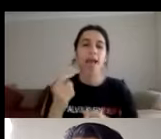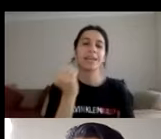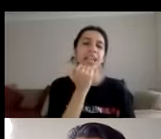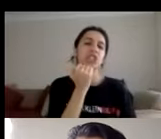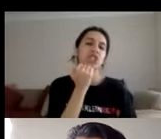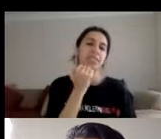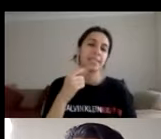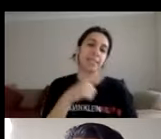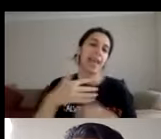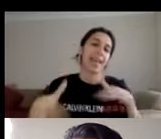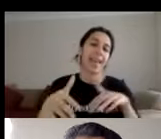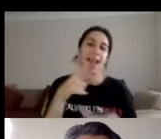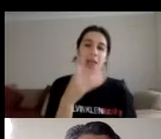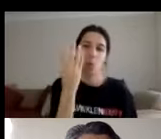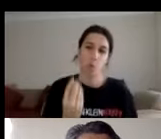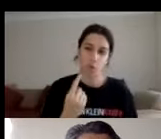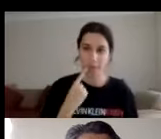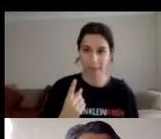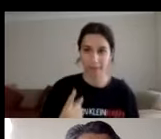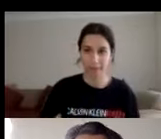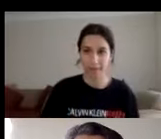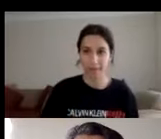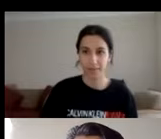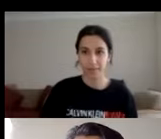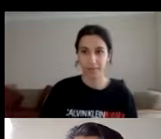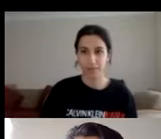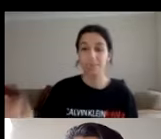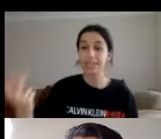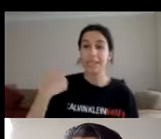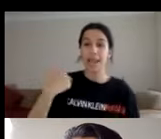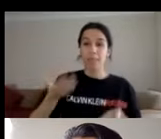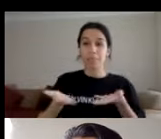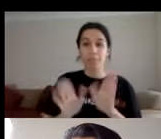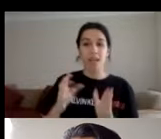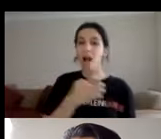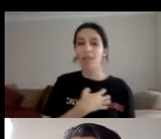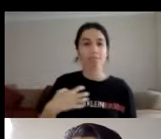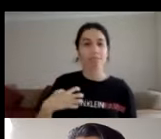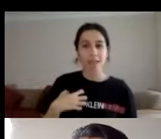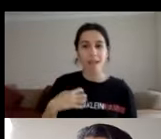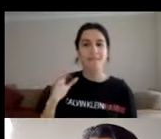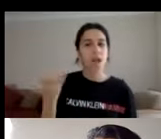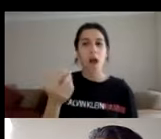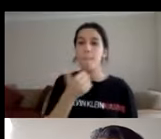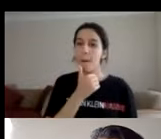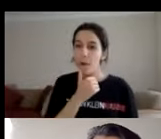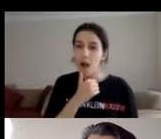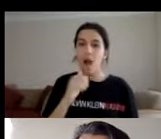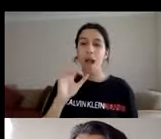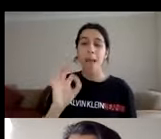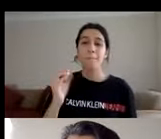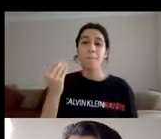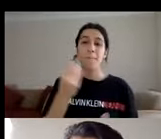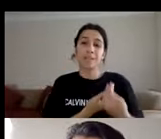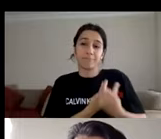o engellilik deneyimini aslında yaşıyor. Yeni doğum yapmış bir anne ya da işte baba sürekli bebeği kucağında